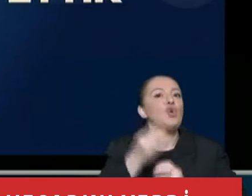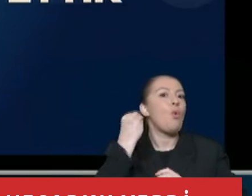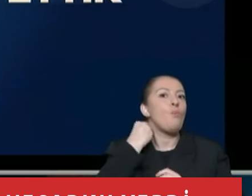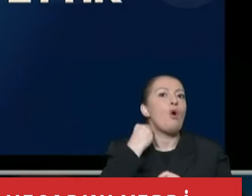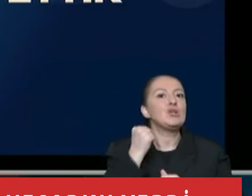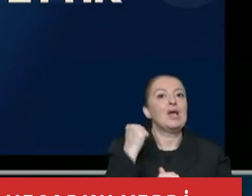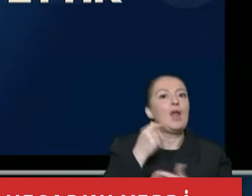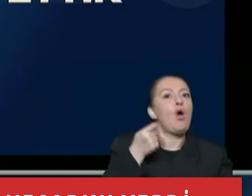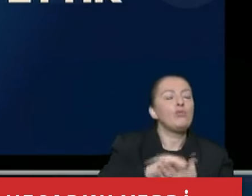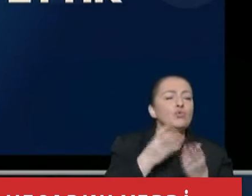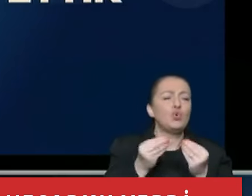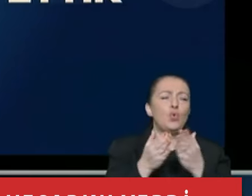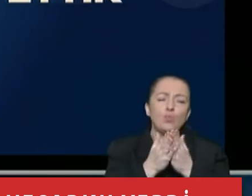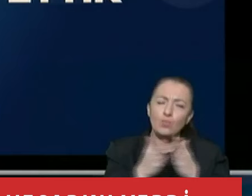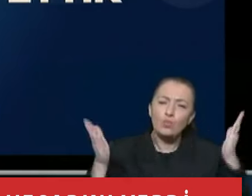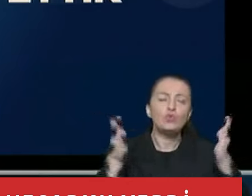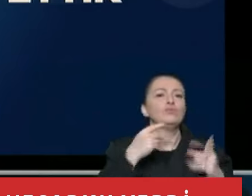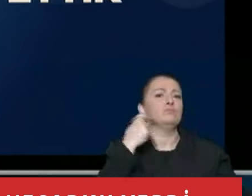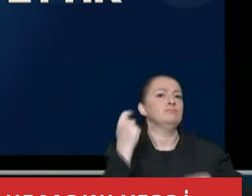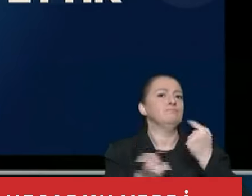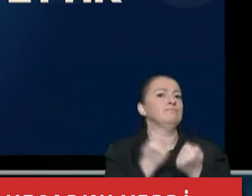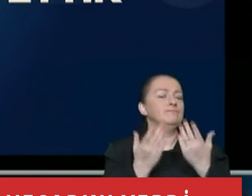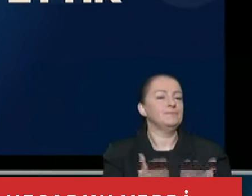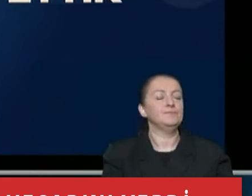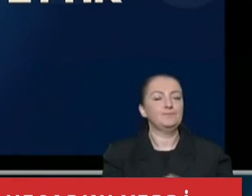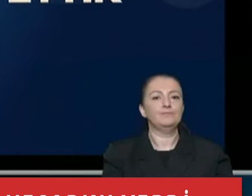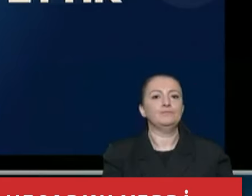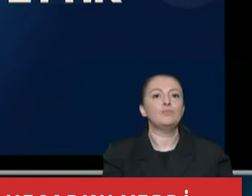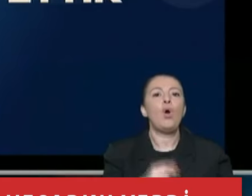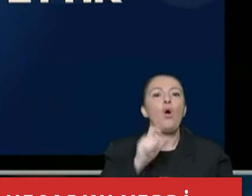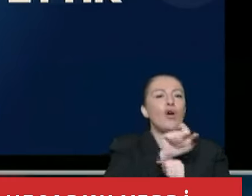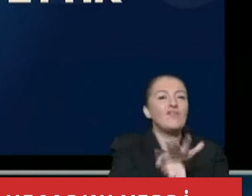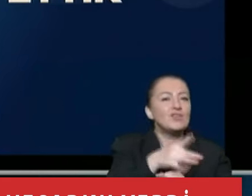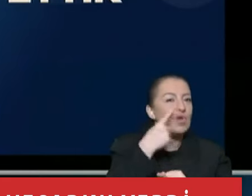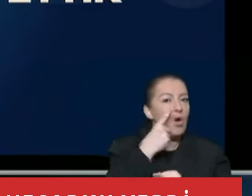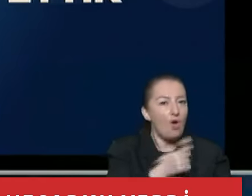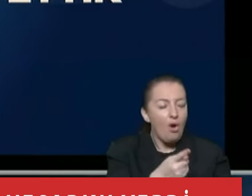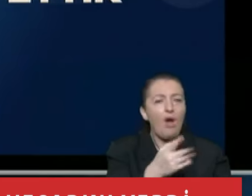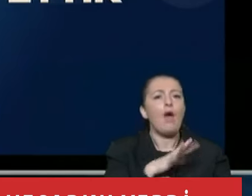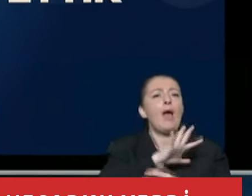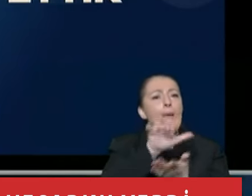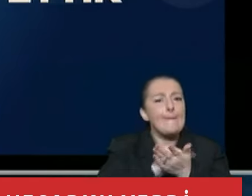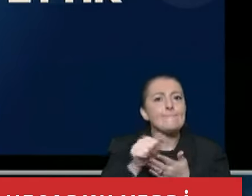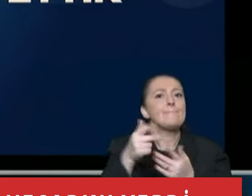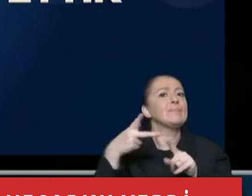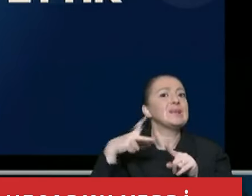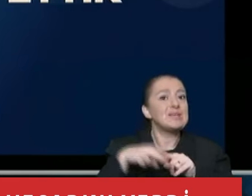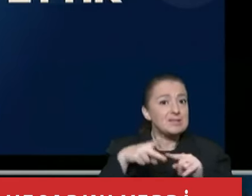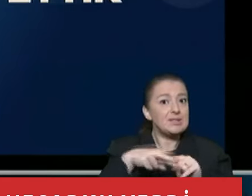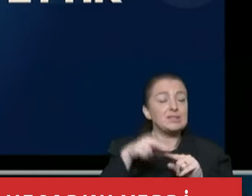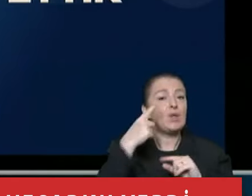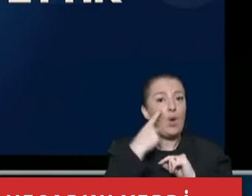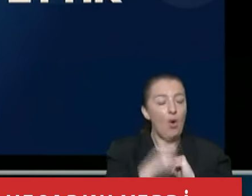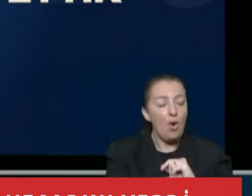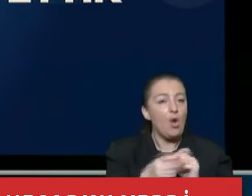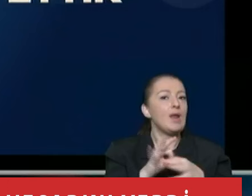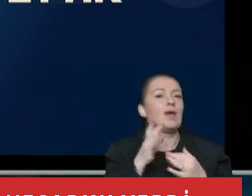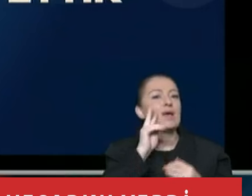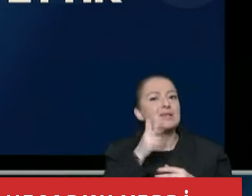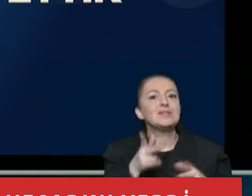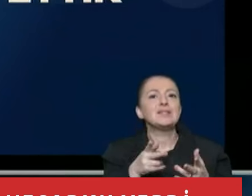yüksek bir performans sergiledik pandemiye her türlü kesintiye ve ne yazık ki